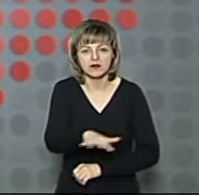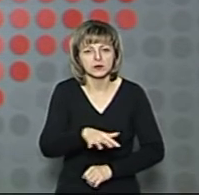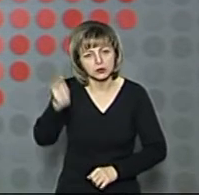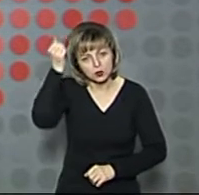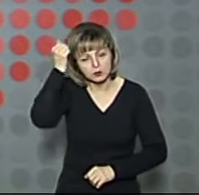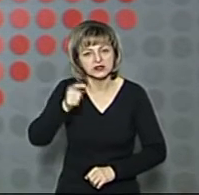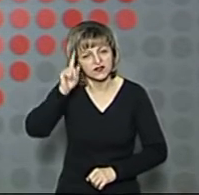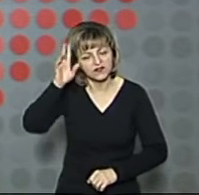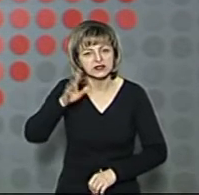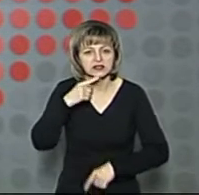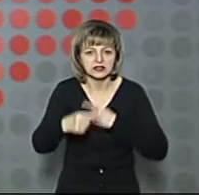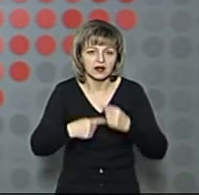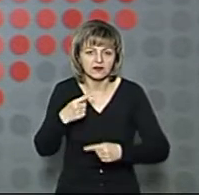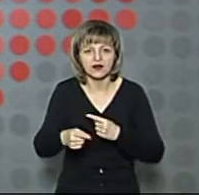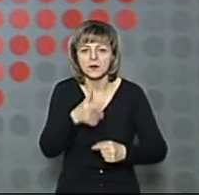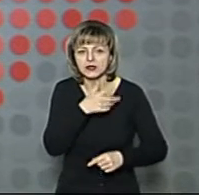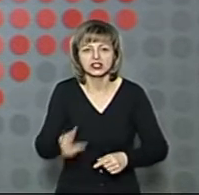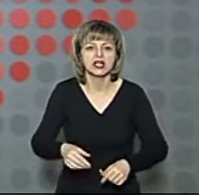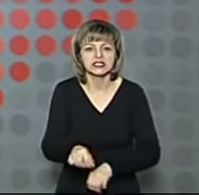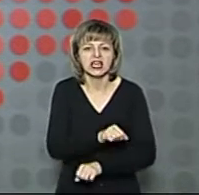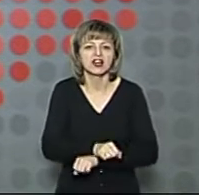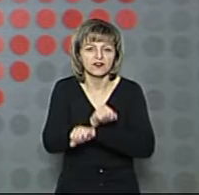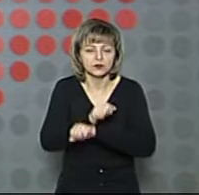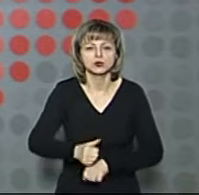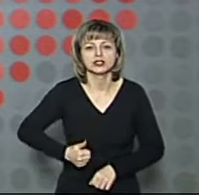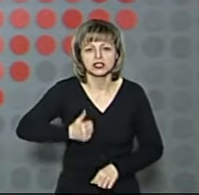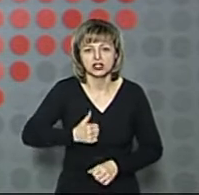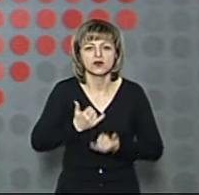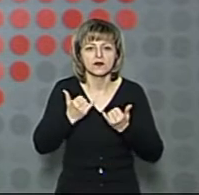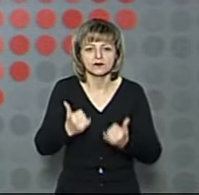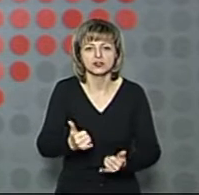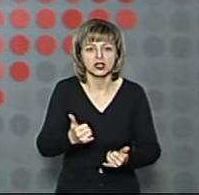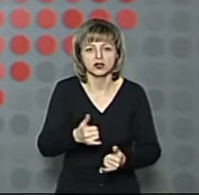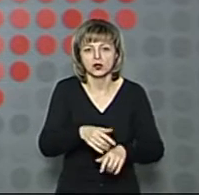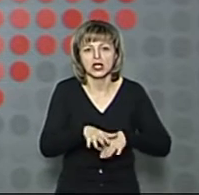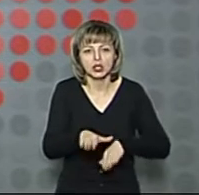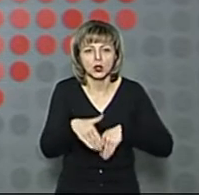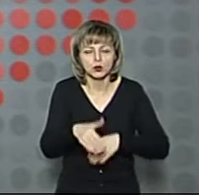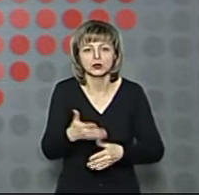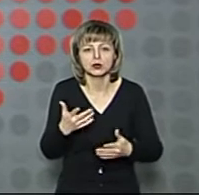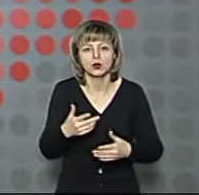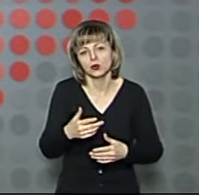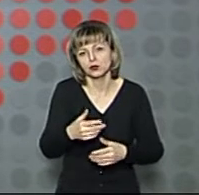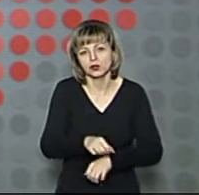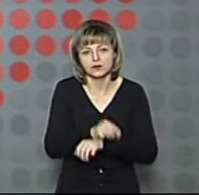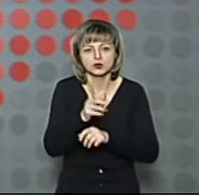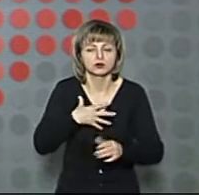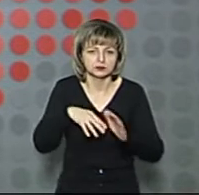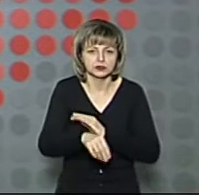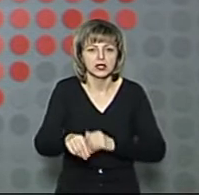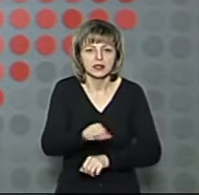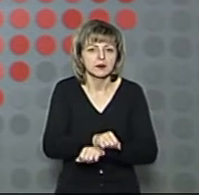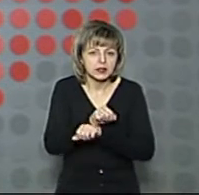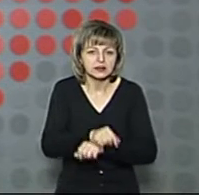слава» загиблих під час Революції Гідності вшанували жалобною ходою, в якій взяли участь близько 800 волинян. Таку кількість учасників